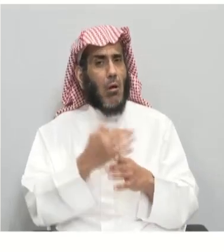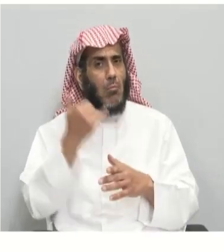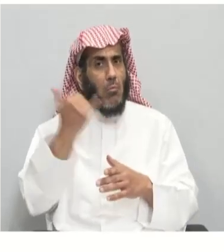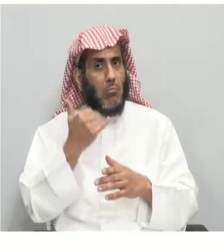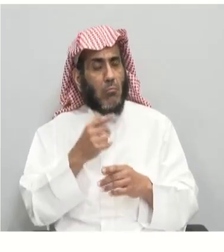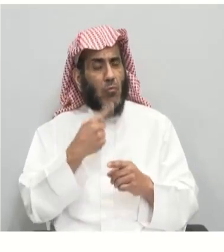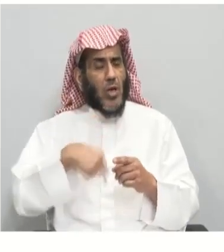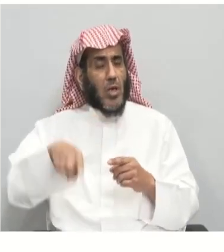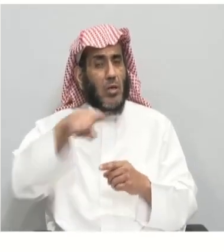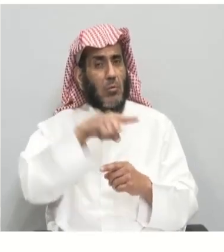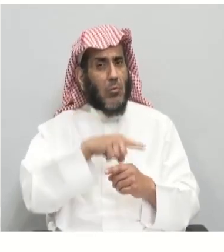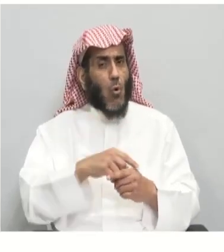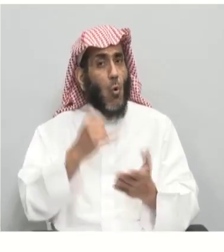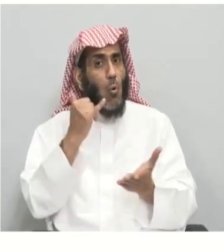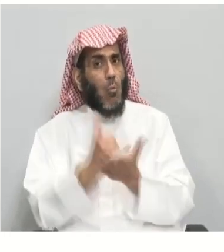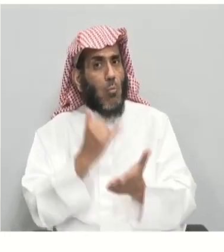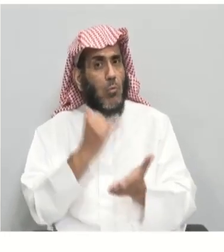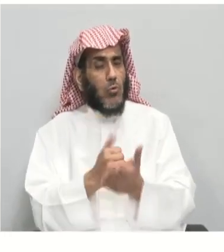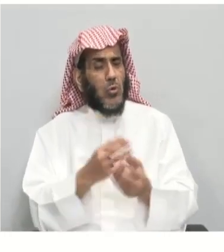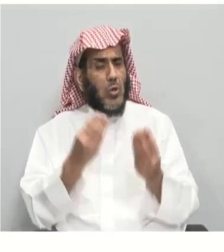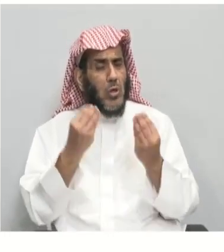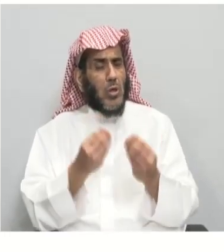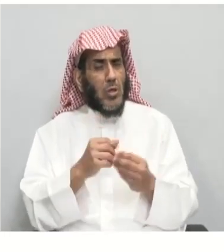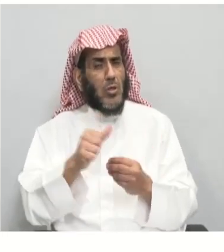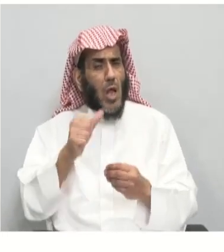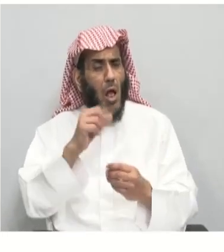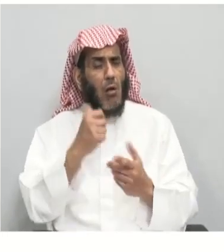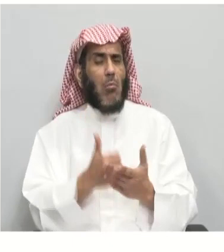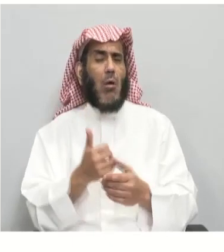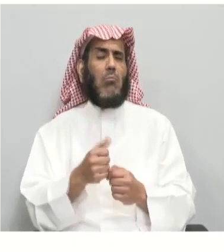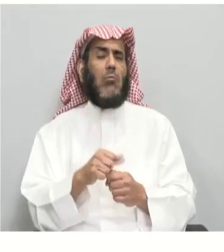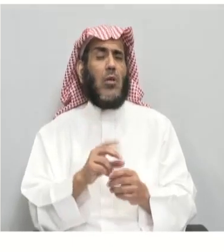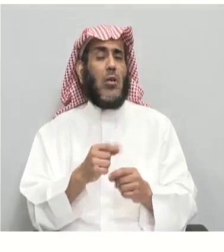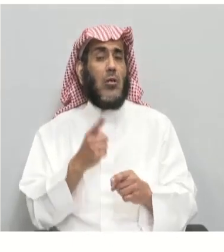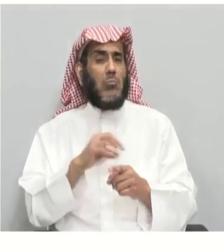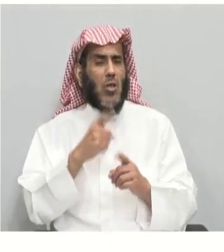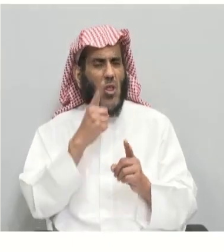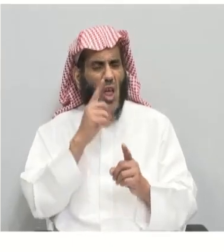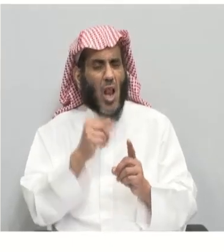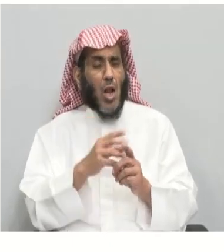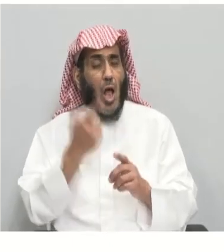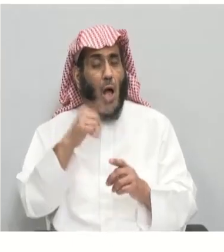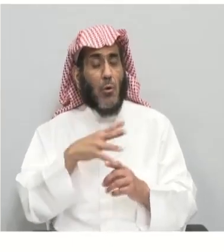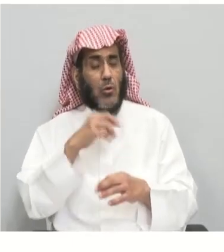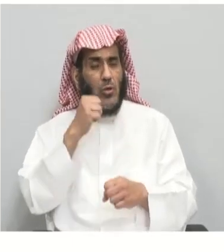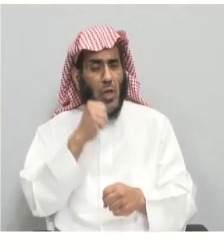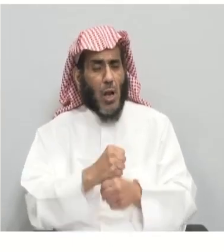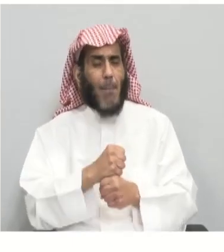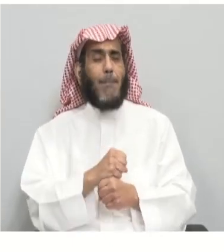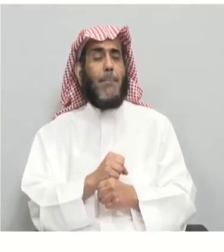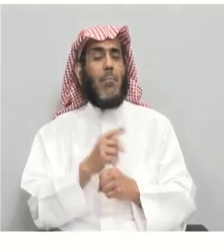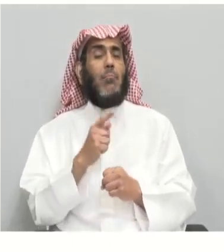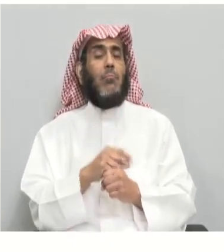فاننا جميعا مسؤولون عن ترشيد استهلاك الماء امتثالا لامر الرسول صلى الله عليه